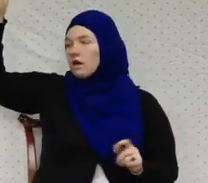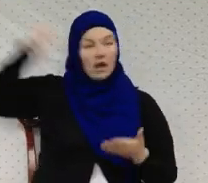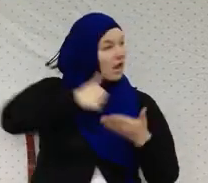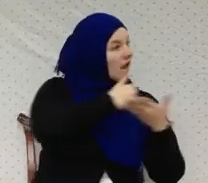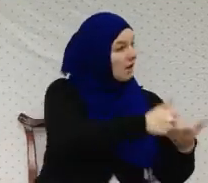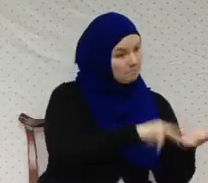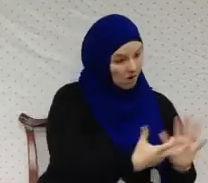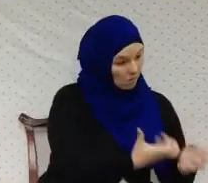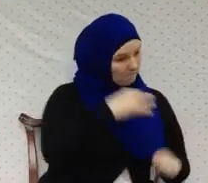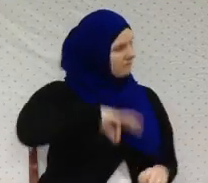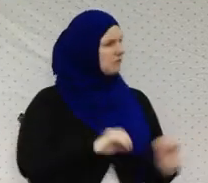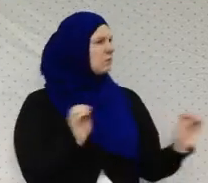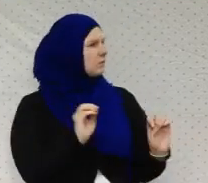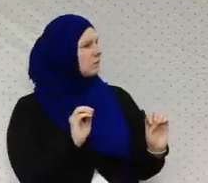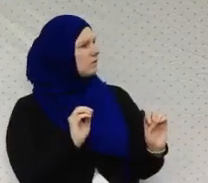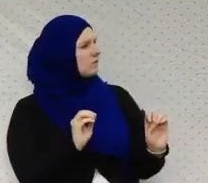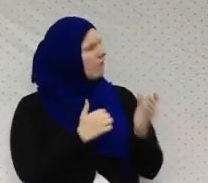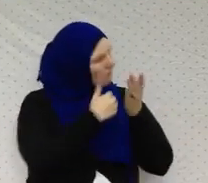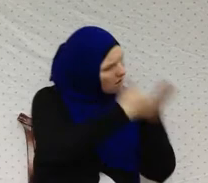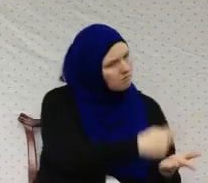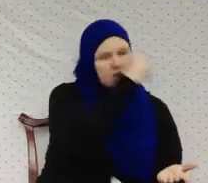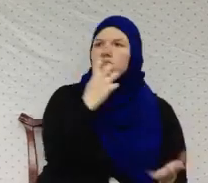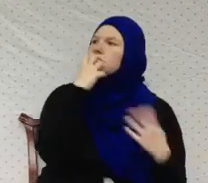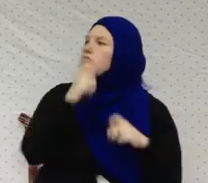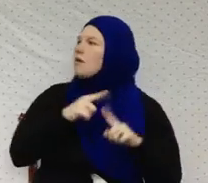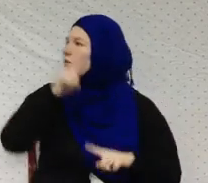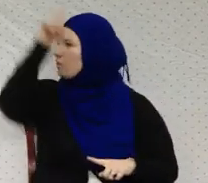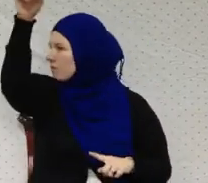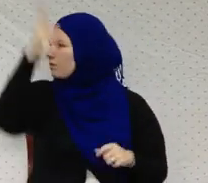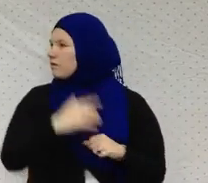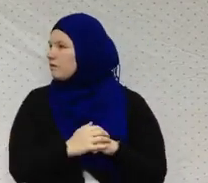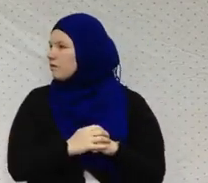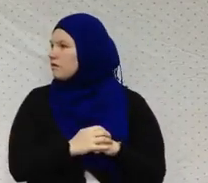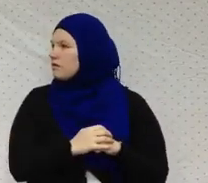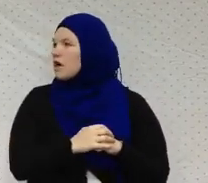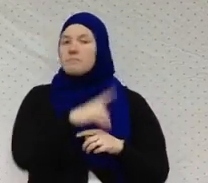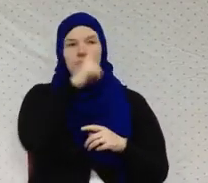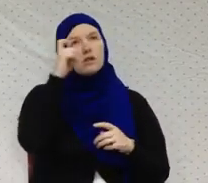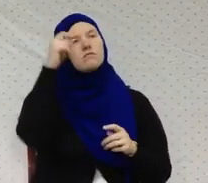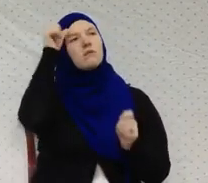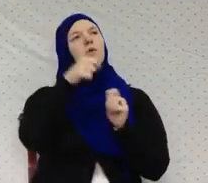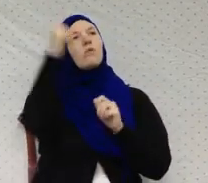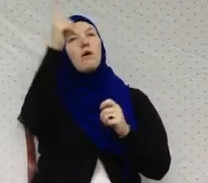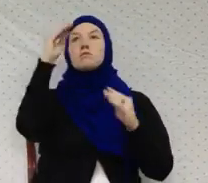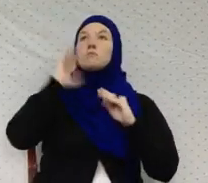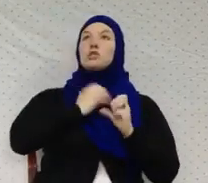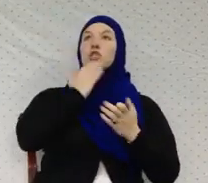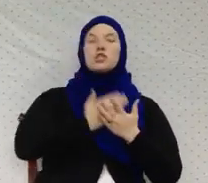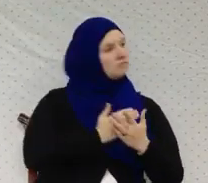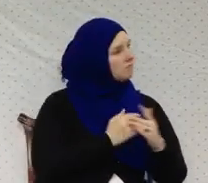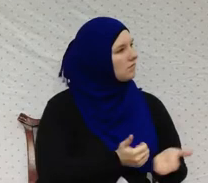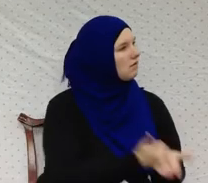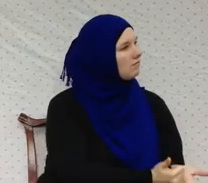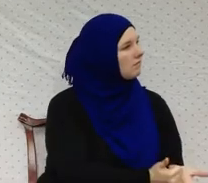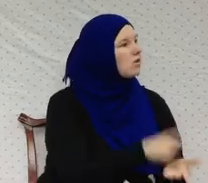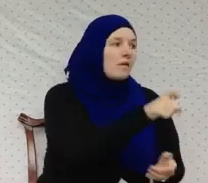Allah. وَمَا أُمِرُوا إِلَّا لِيَعْبُدُوا اللَّهَ مُخْلِصِينَ, in devotion and sincerity to Allah subhanahu wa ta'ala. So